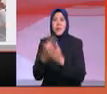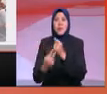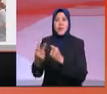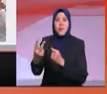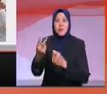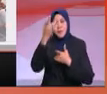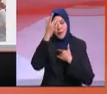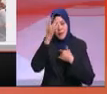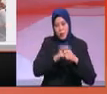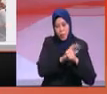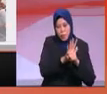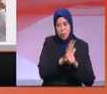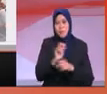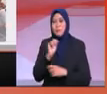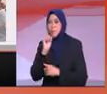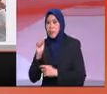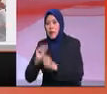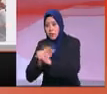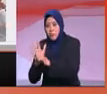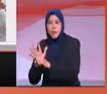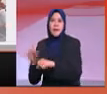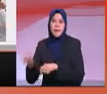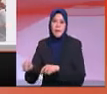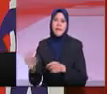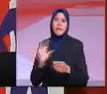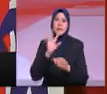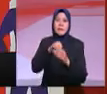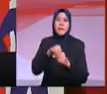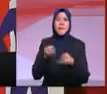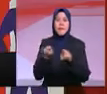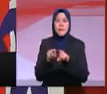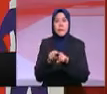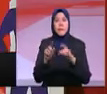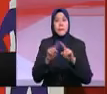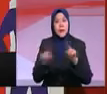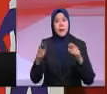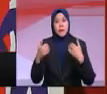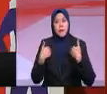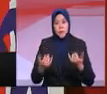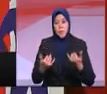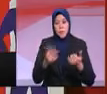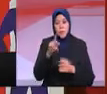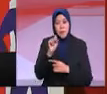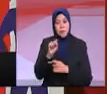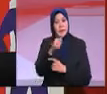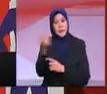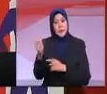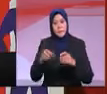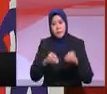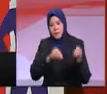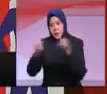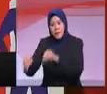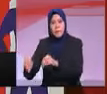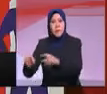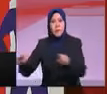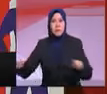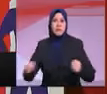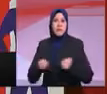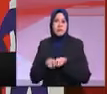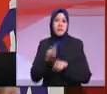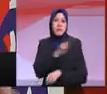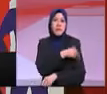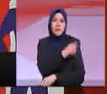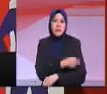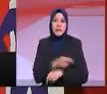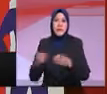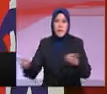sekali pesakit COVID dan bukan COVID. Dan 7 hospital ni kes-kes lain kita dah pindahkan ke hospital daerah dan sebagainya. Jadi